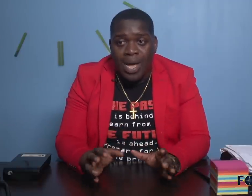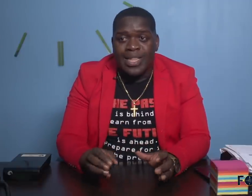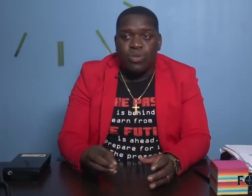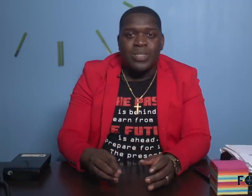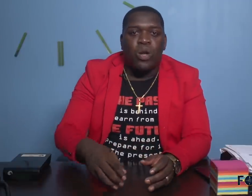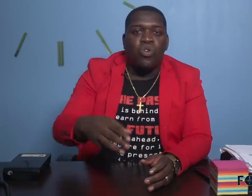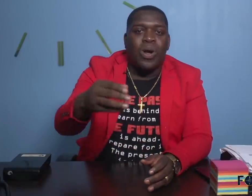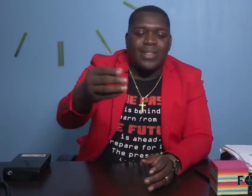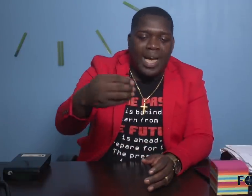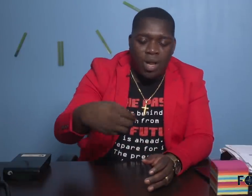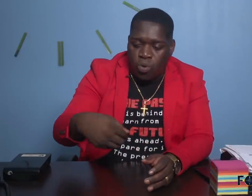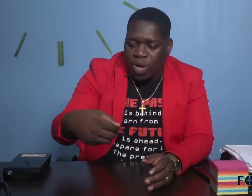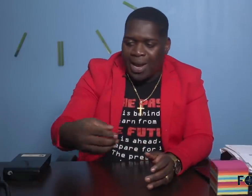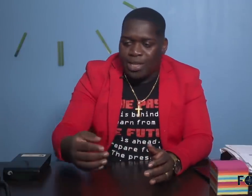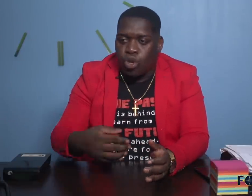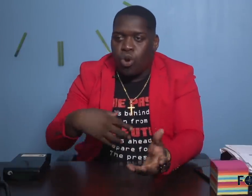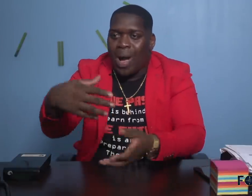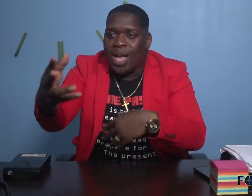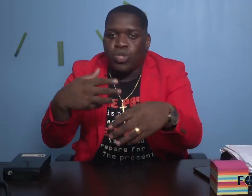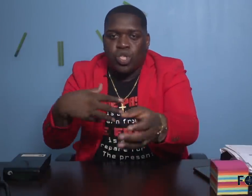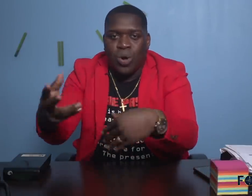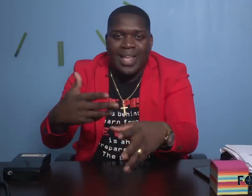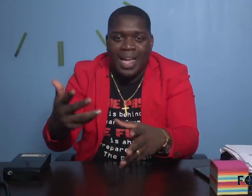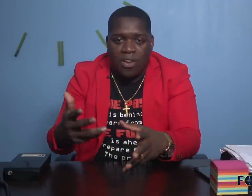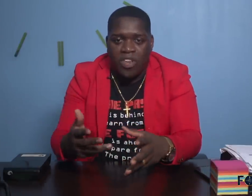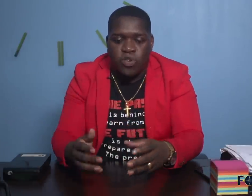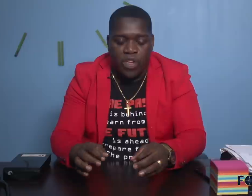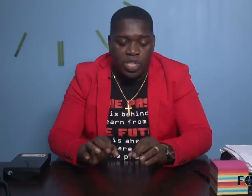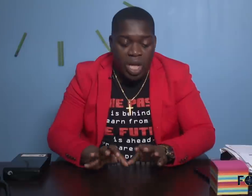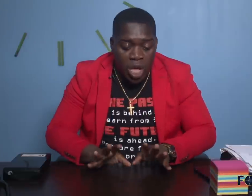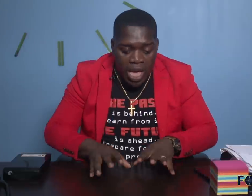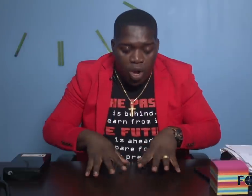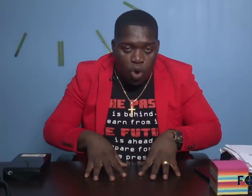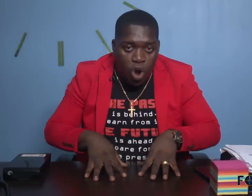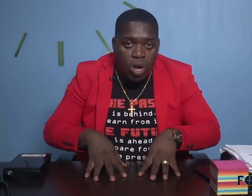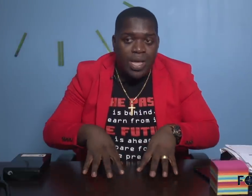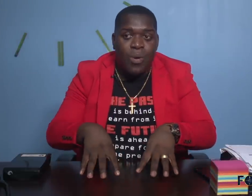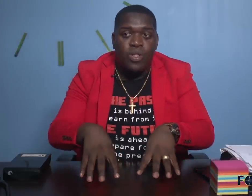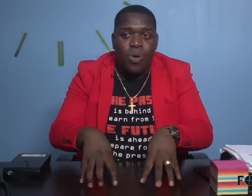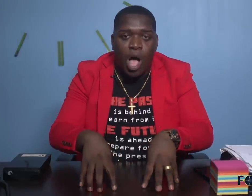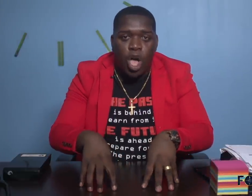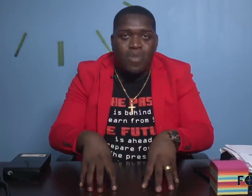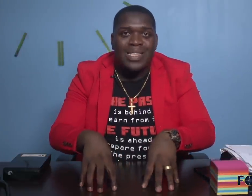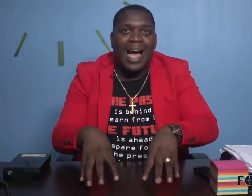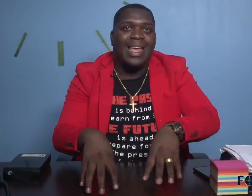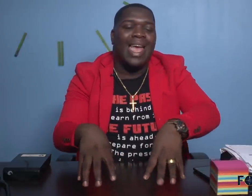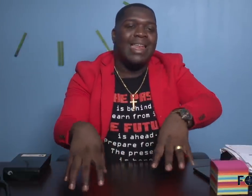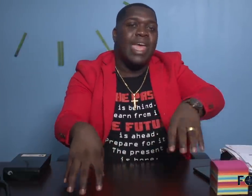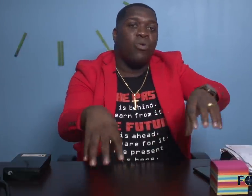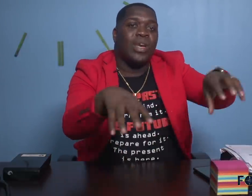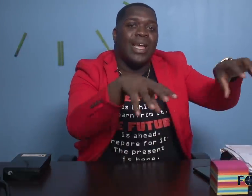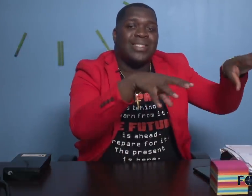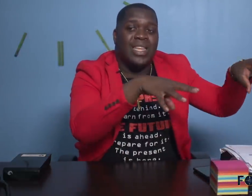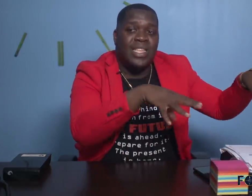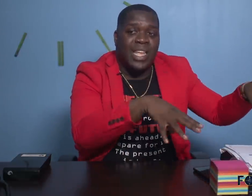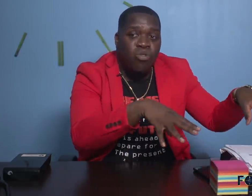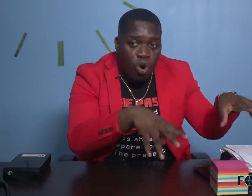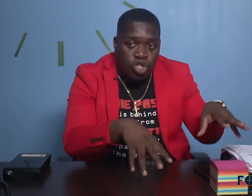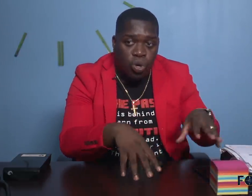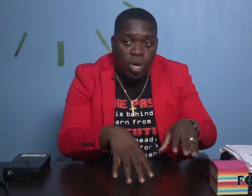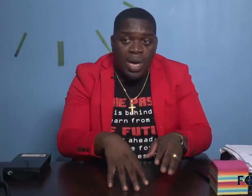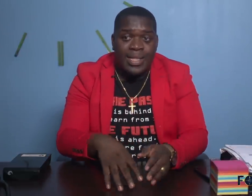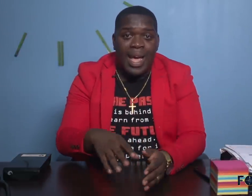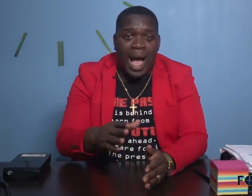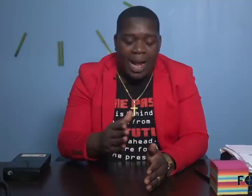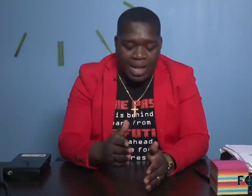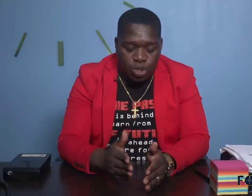voorlopig. Dat want ik ook al tell you kon a kantoro wang a you stong etake face to face. Je kon, we do a uitbetaling en dan je go rechtstreeks naar je